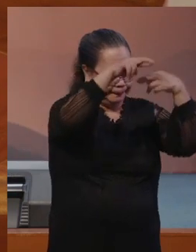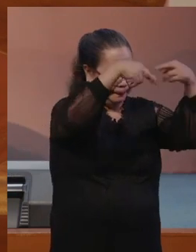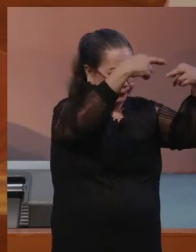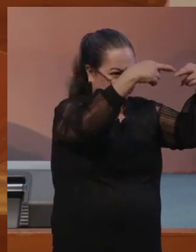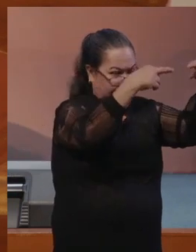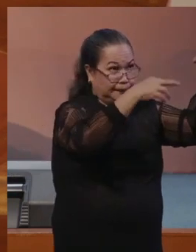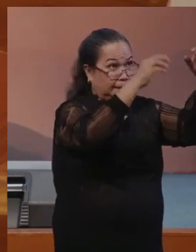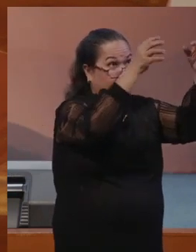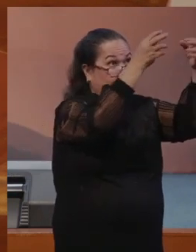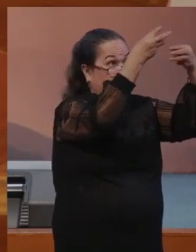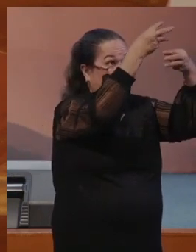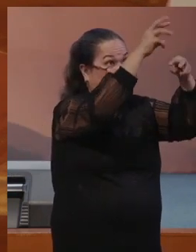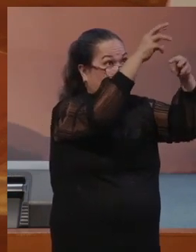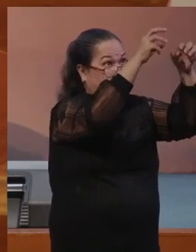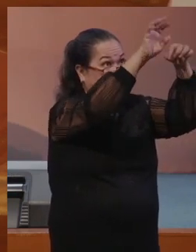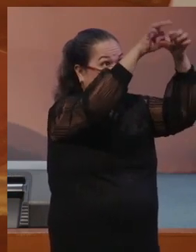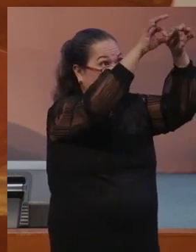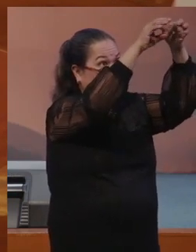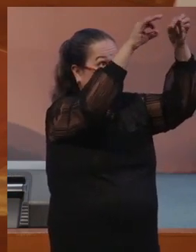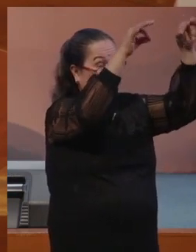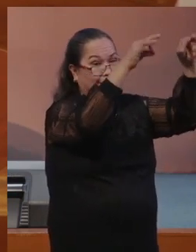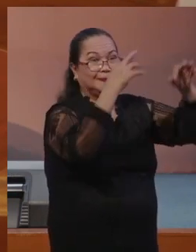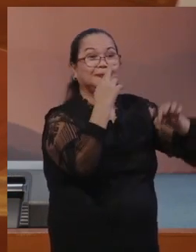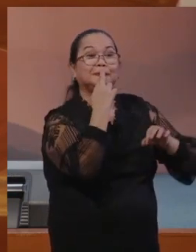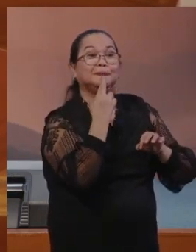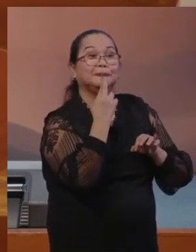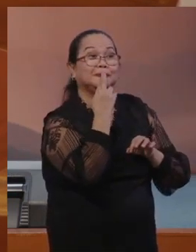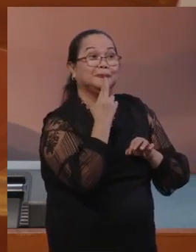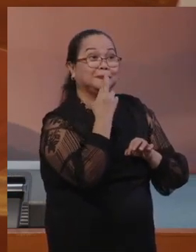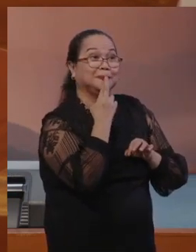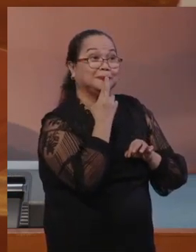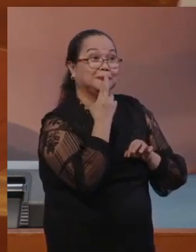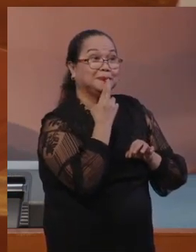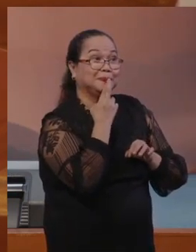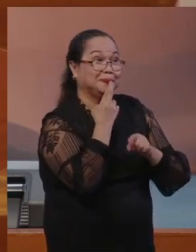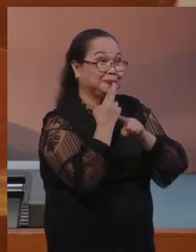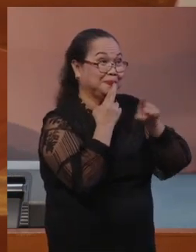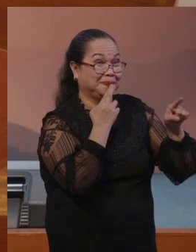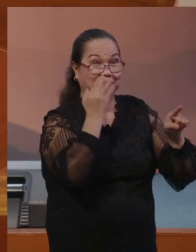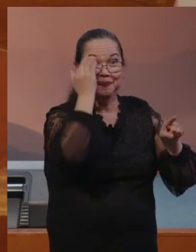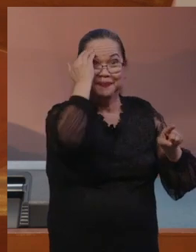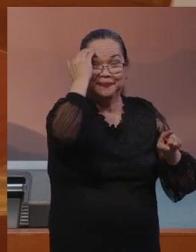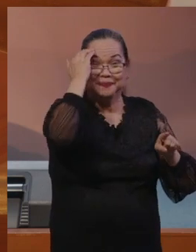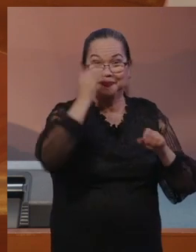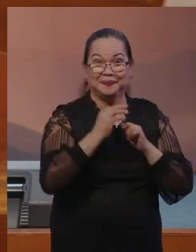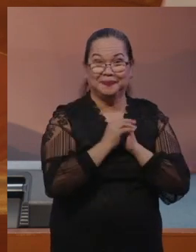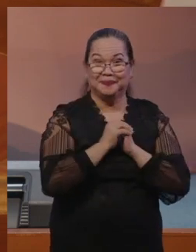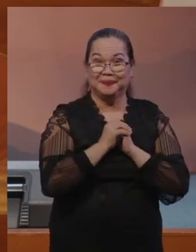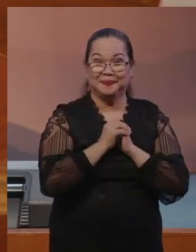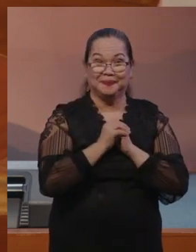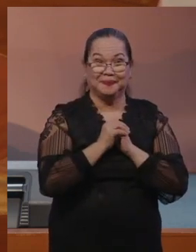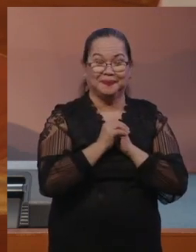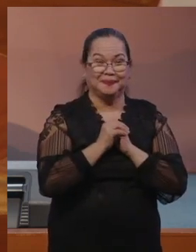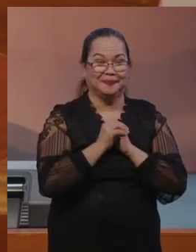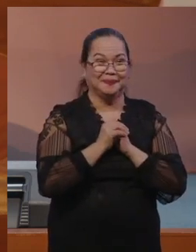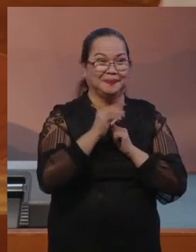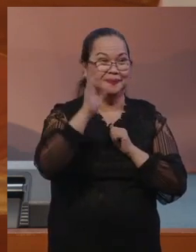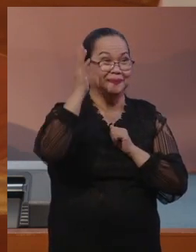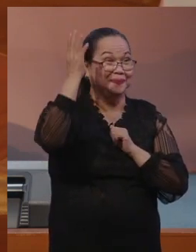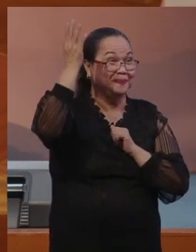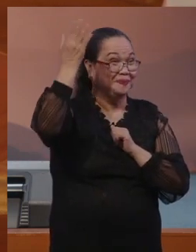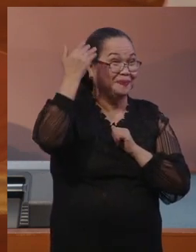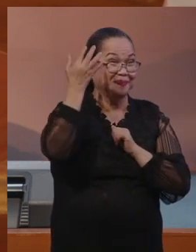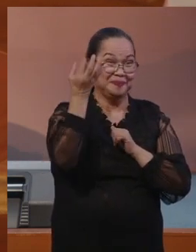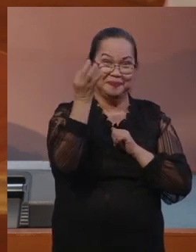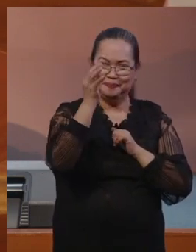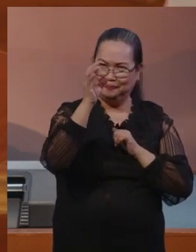in the window. Yung pong medyo nakakatanda sa inyo, naalala niyo po yung isang awit noong